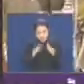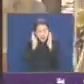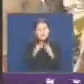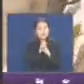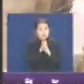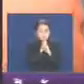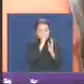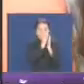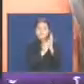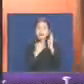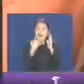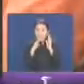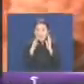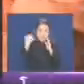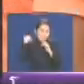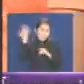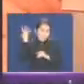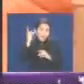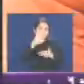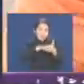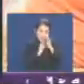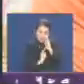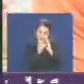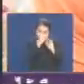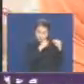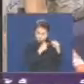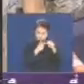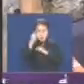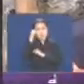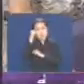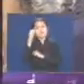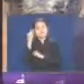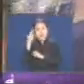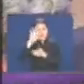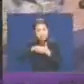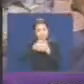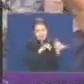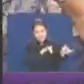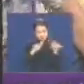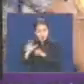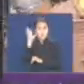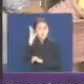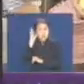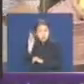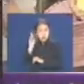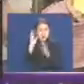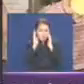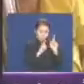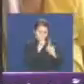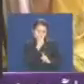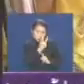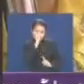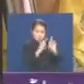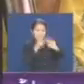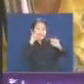แคเริ่มต้นขึ้นตั้งแต่เมื่อวานและจะกระทำต่อเนื่อง3วันโดยวันพรุ่งนี้เจ้าหน้าที่จะขอประเมินสถาน